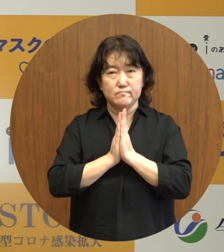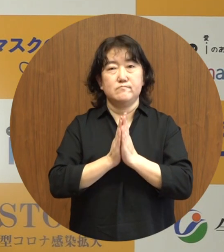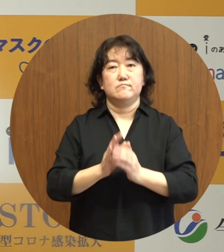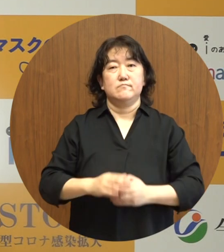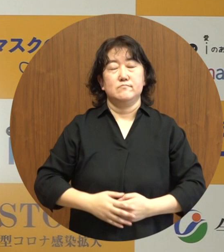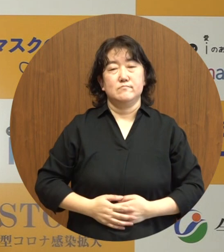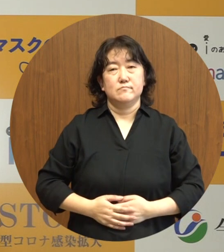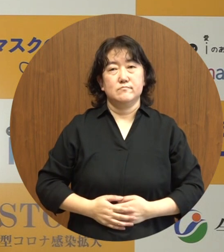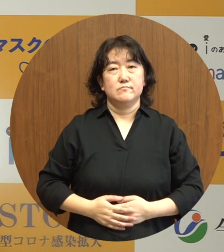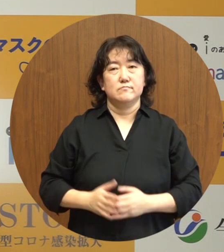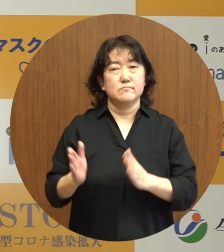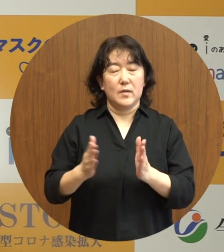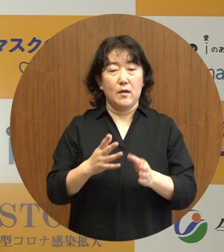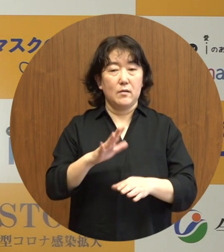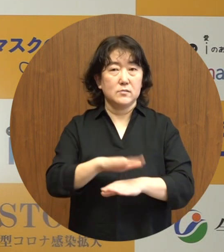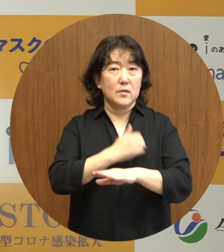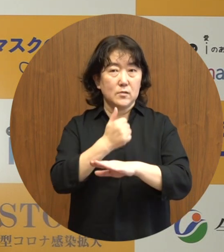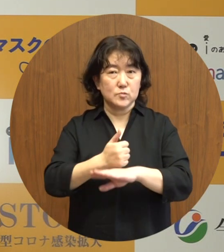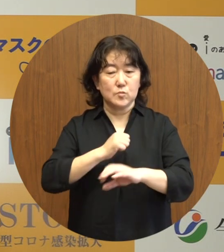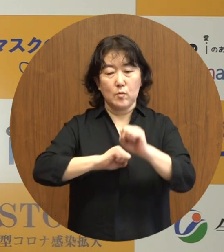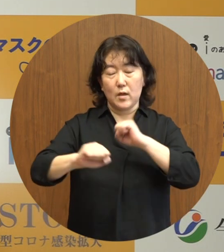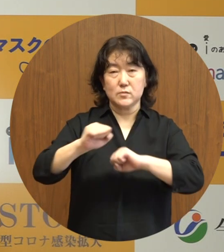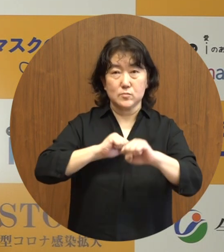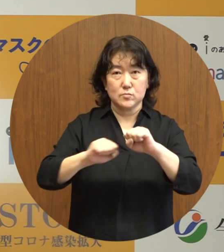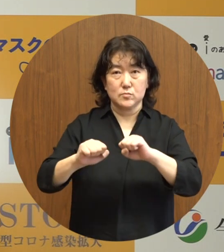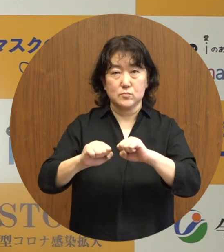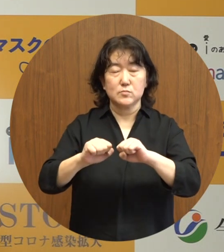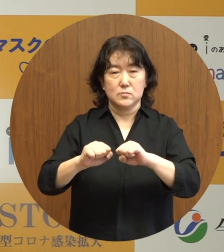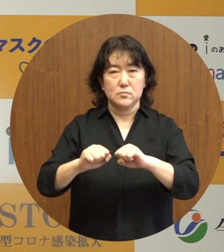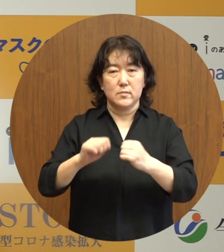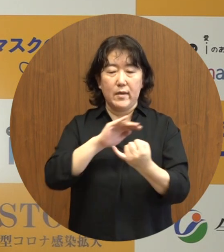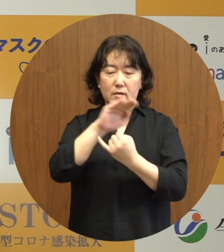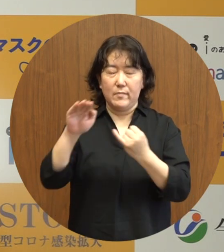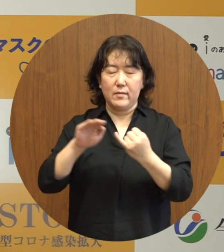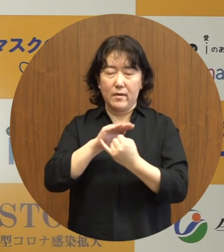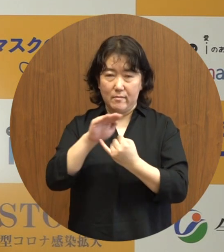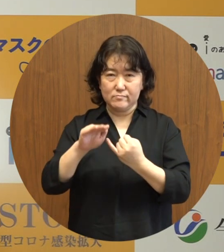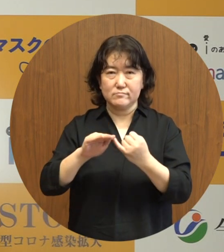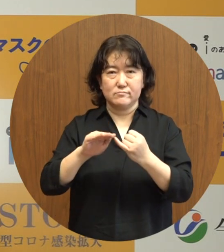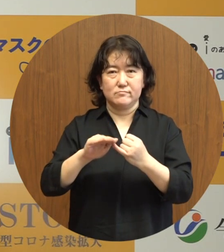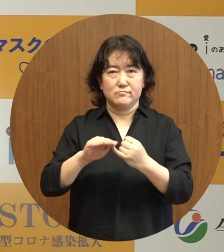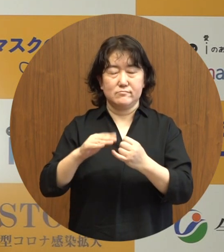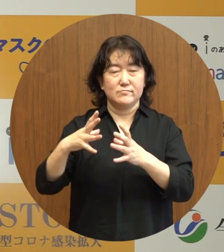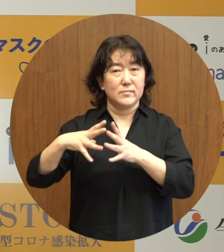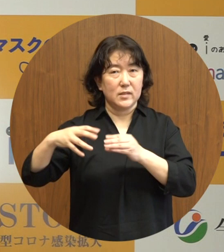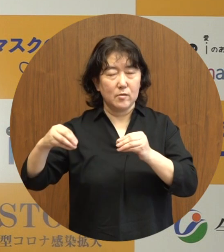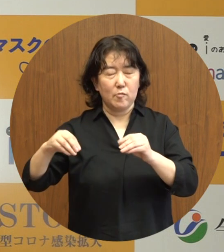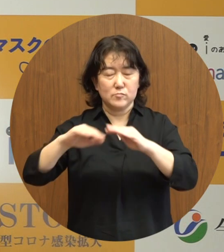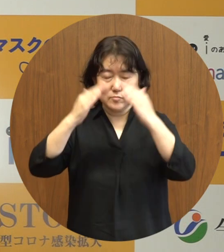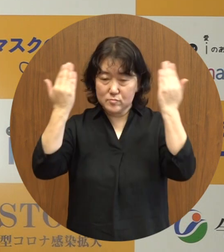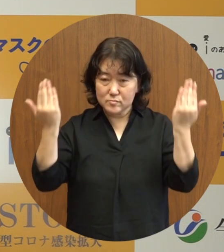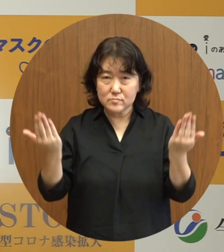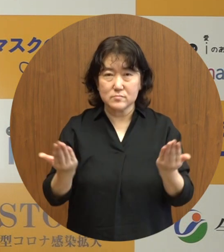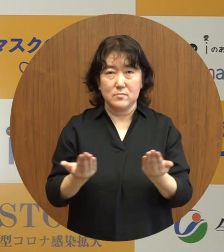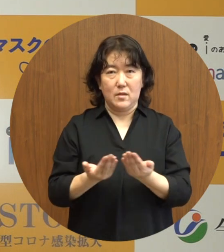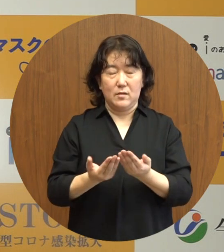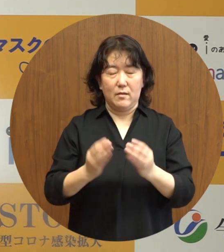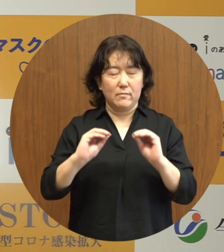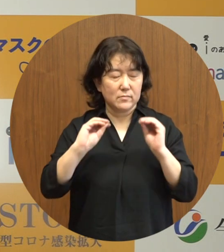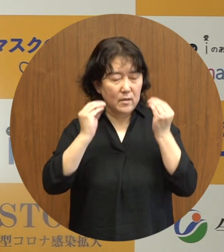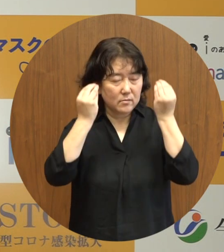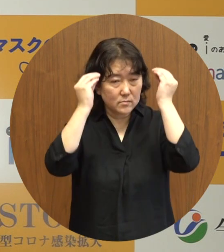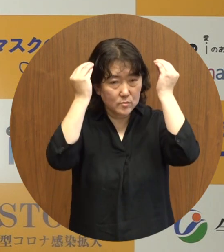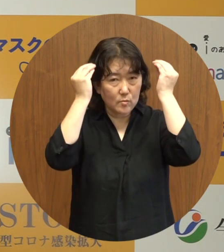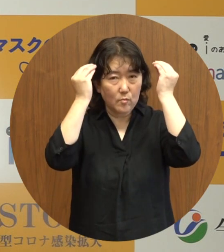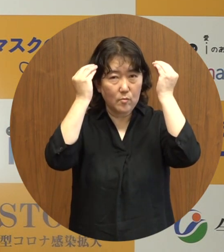で、選手の皆さんの活躍により愛媛県中を、そして日本中を感動の